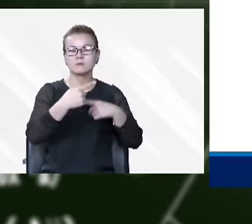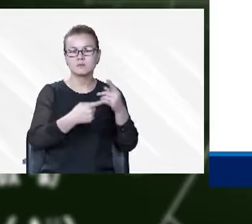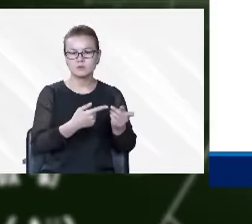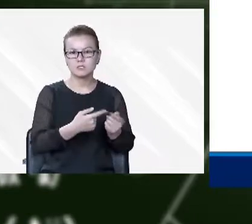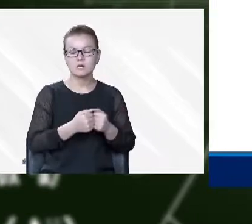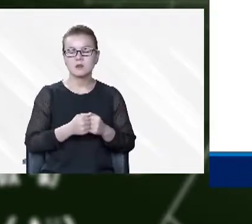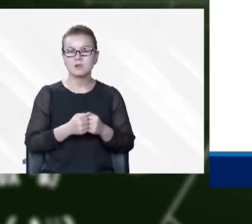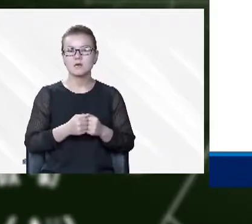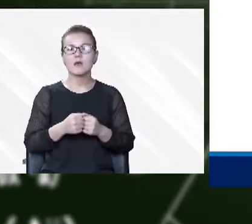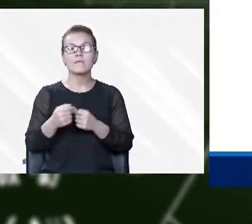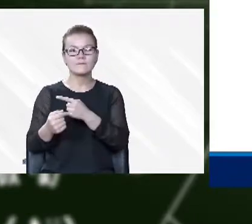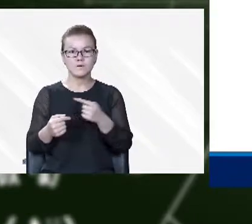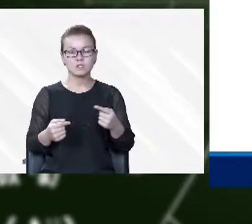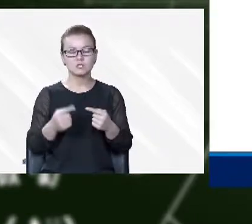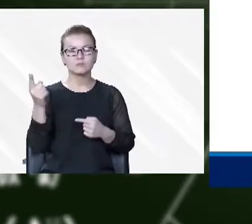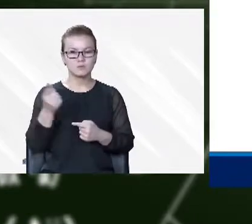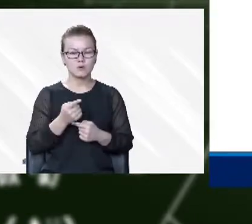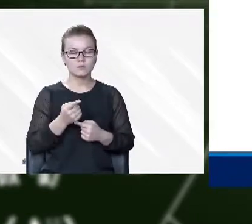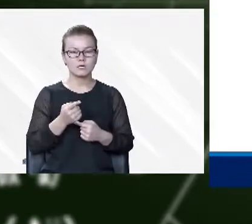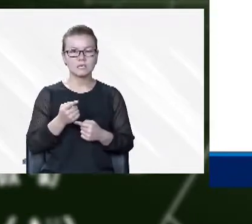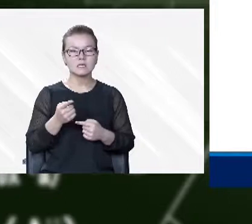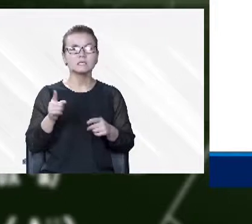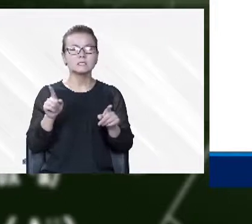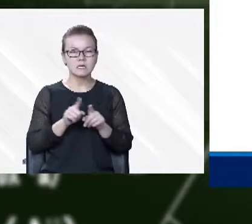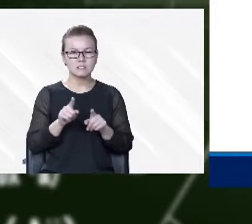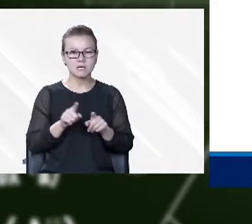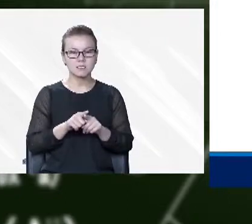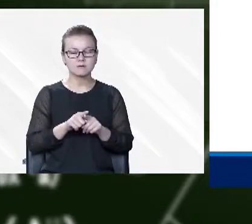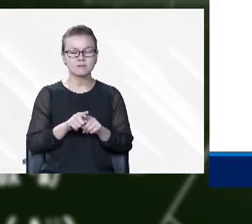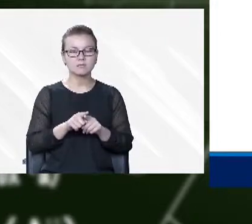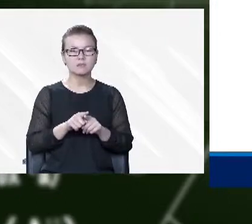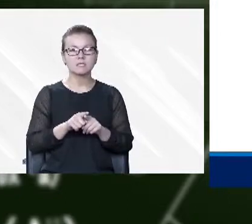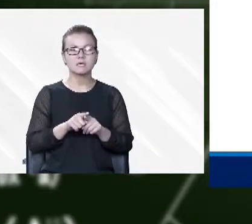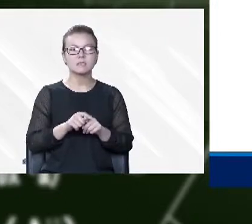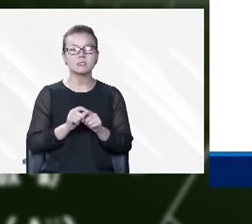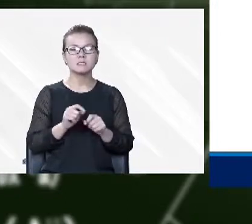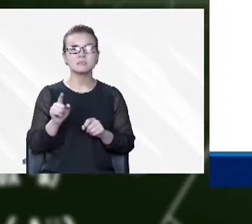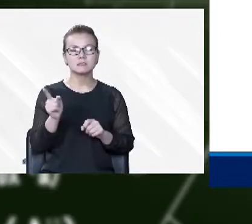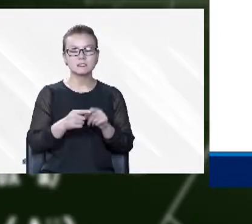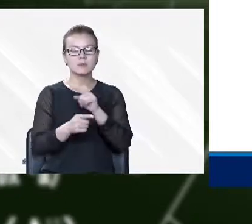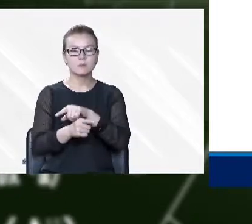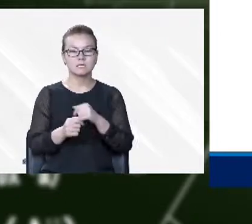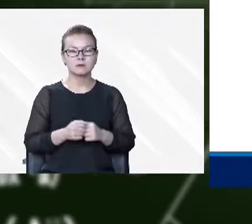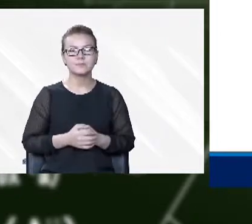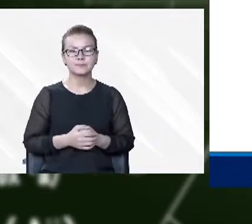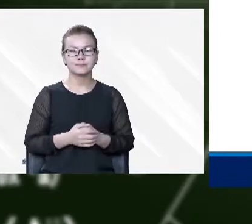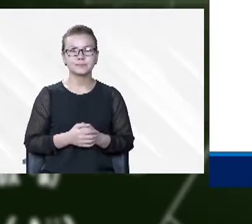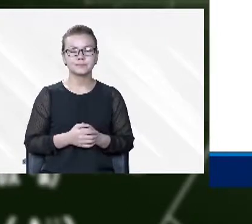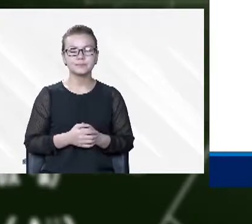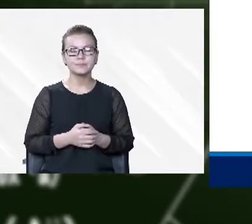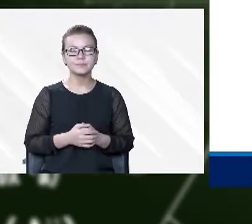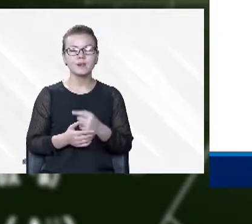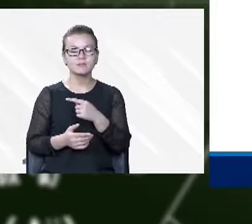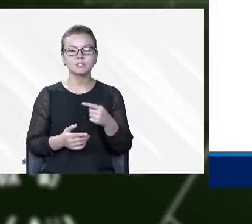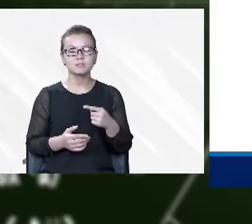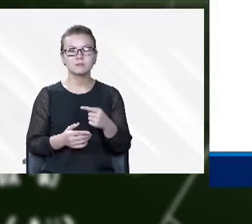есть вычтем дроби с одинаковыми знаменателями. Выполняем